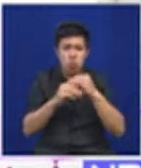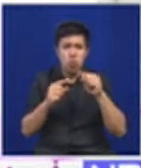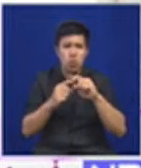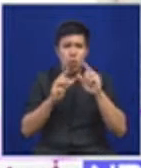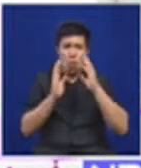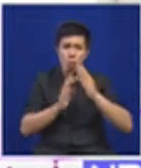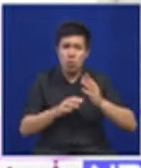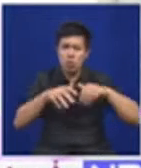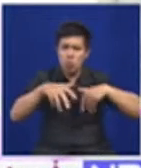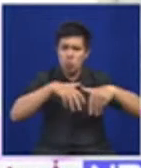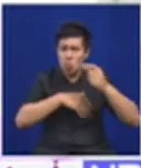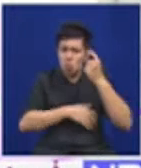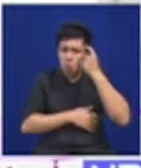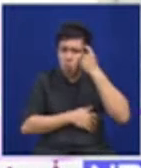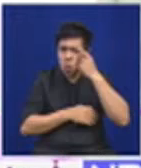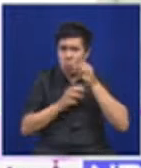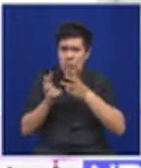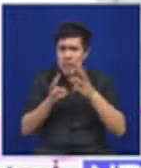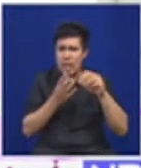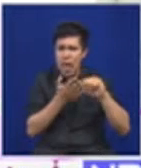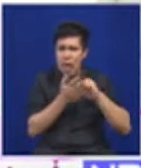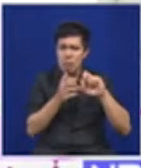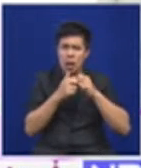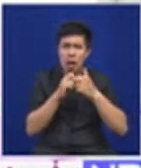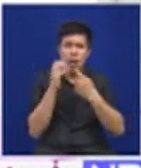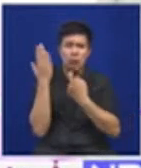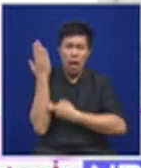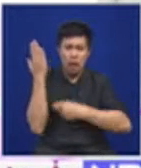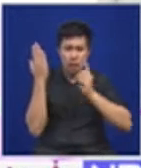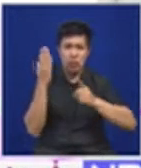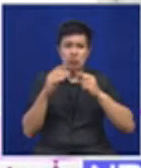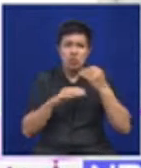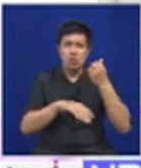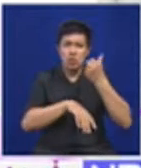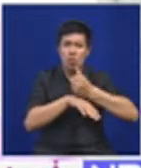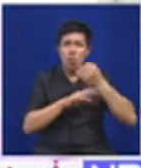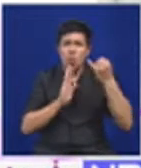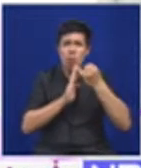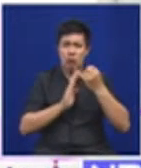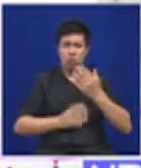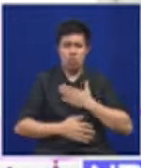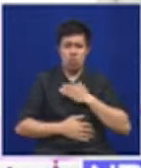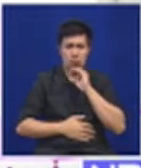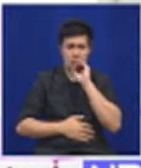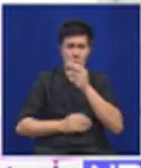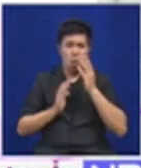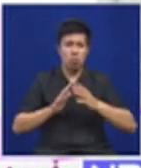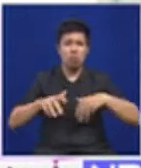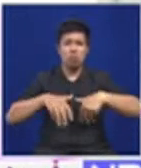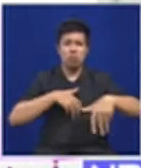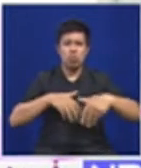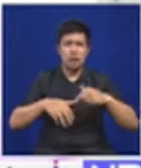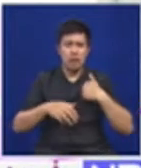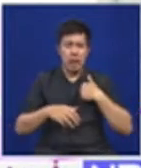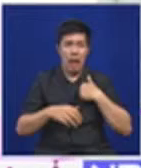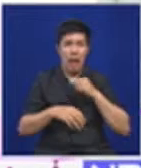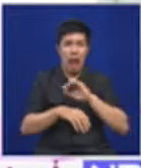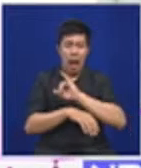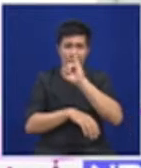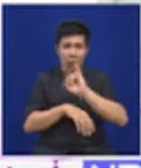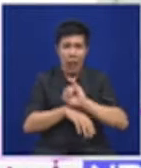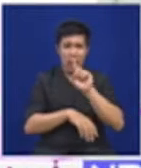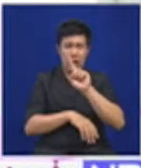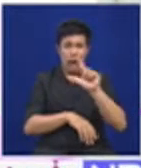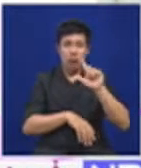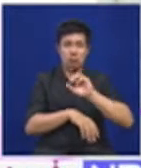านเพื่อให้เขารู้ว่าการแก้ไขยางจริงๆเพราะผู้ว่าได้บอกเขาว่าวันนี้คนบึงกาฬเนี่ยต้องเอายางหนึ่งล้านไร่เนี่ยใส่กระเป๋